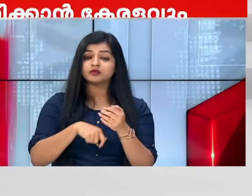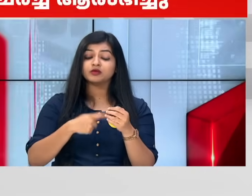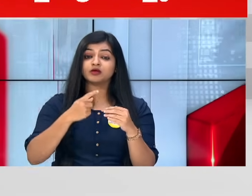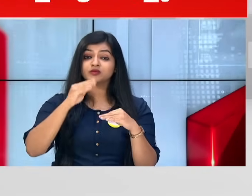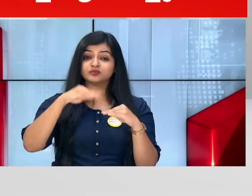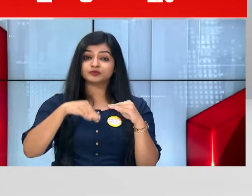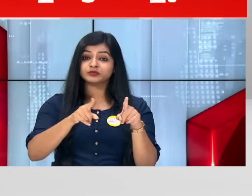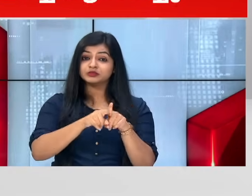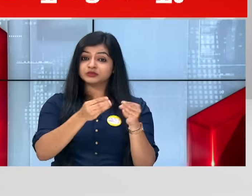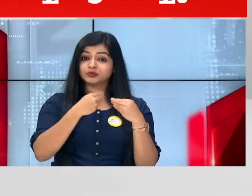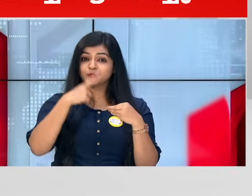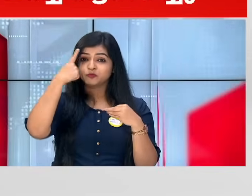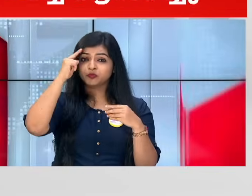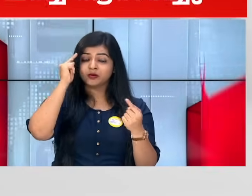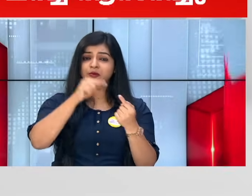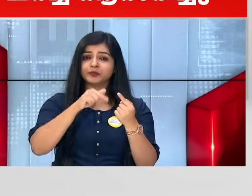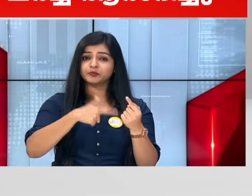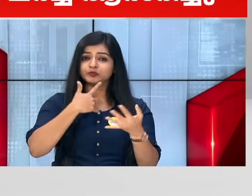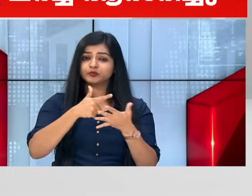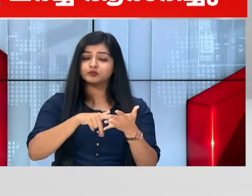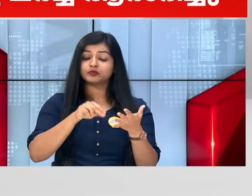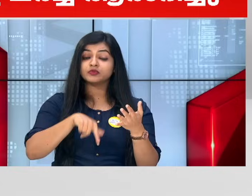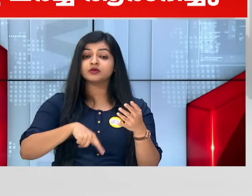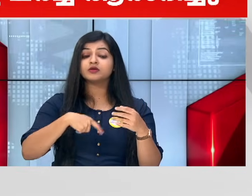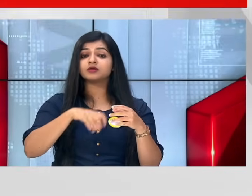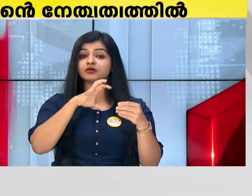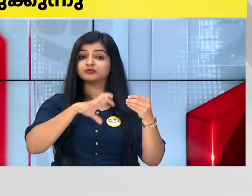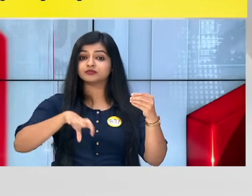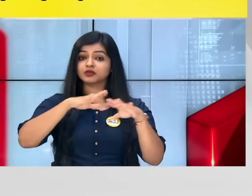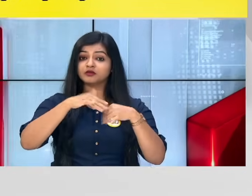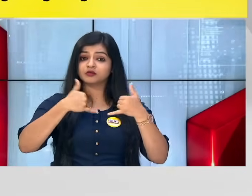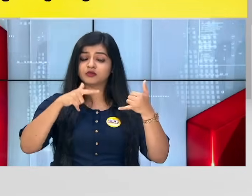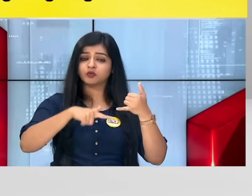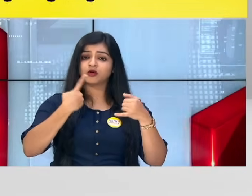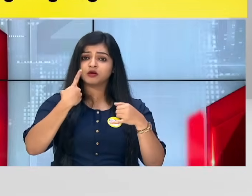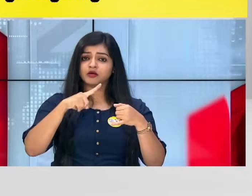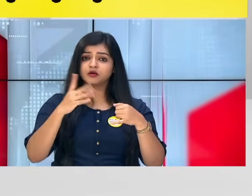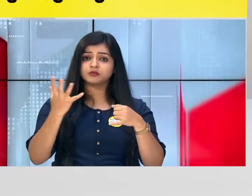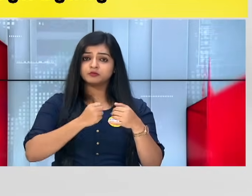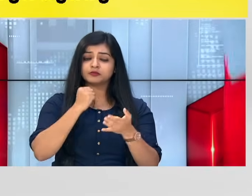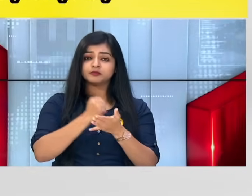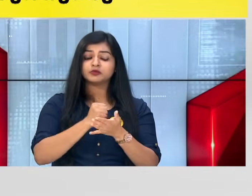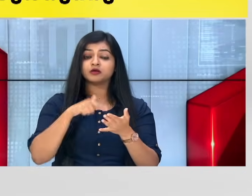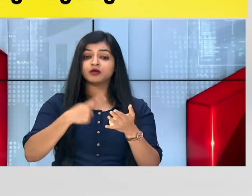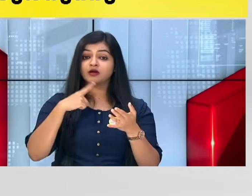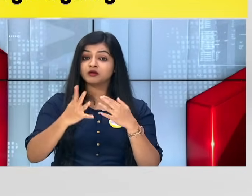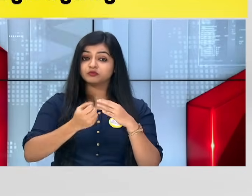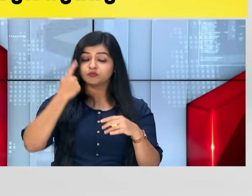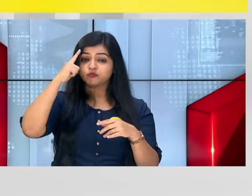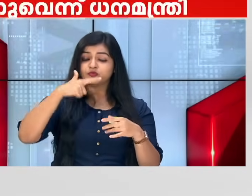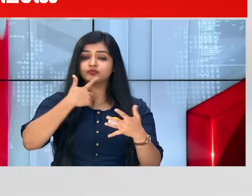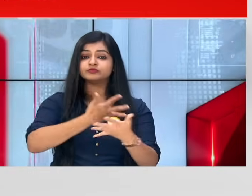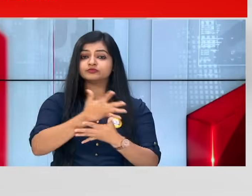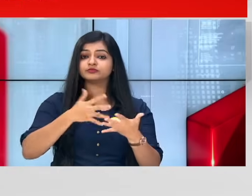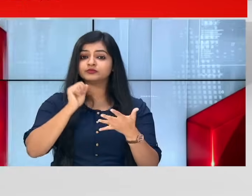തേടിയല്ല ഈ ഒരു ചർച്ച, മറിച്ച് സംസ്ഥാനങ്ങൾക്ക് ചില അവകാശങ്ങളുണ്ട്. ആ അവകാശങ്ങൾ നേടിയെടുക്കുന്നതിന് വേണ്ടിയിട്ടാണ് ഈ ഒരു ചർച്ച നടത്തുന്നത്